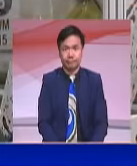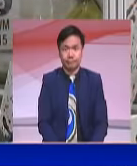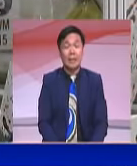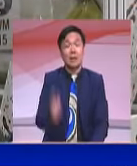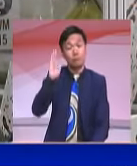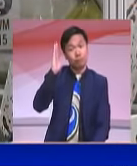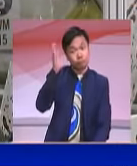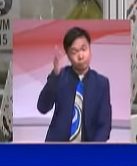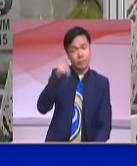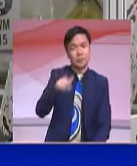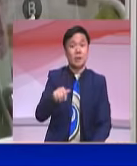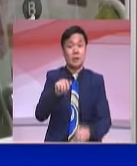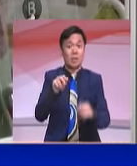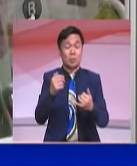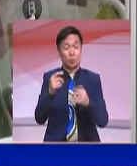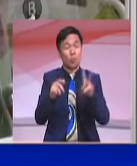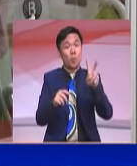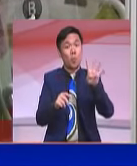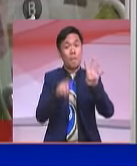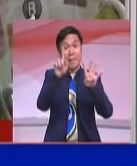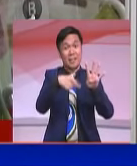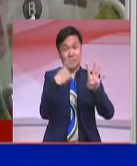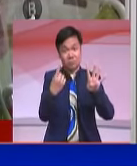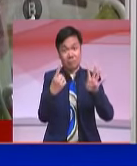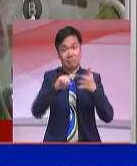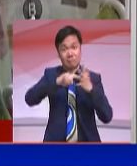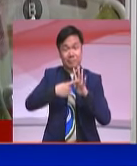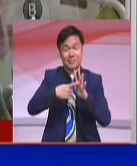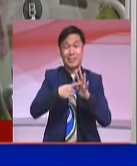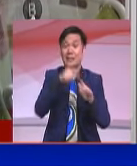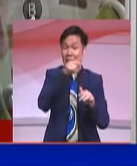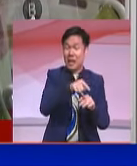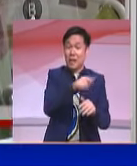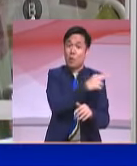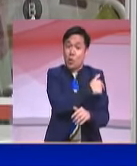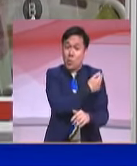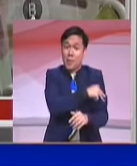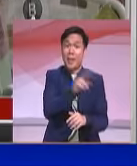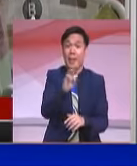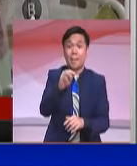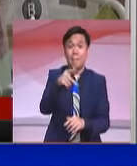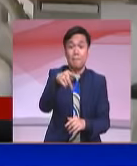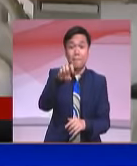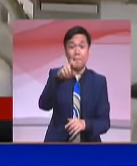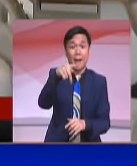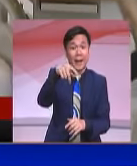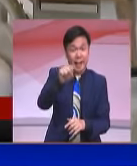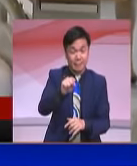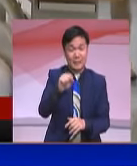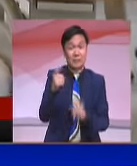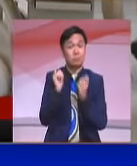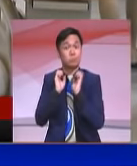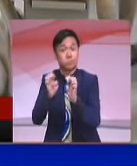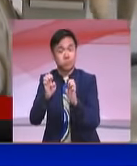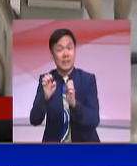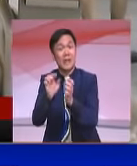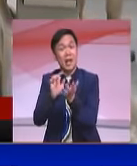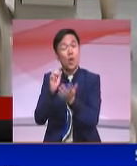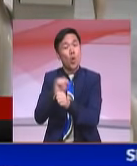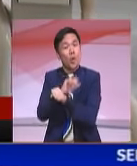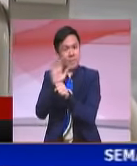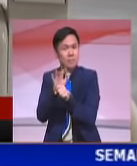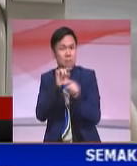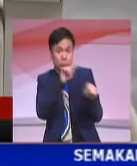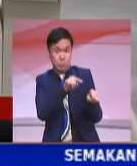Mula beroperasi 24 Januari lalu, Hospital Bersepadu MAEPS bertujuan merawat kes-kes kecemasan pesakit